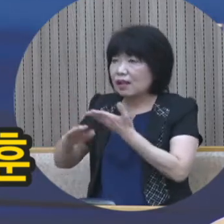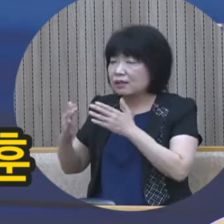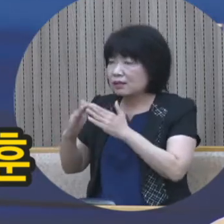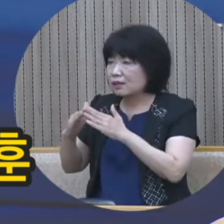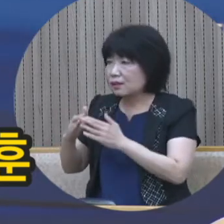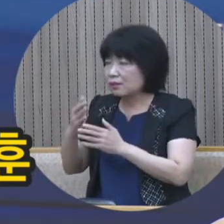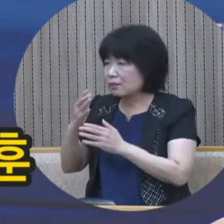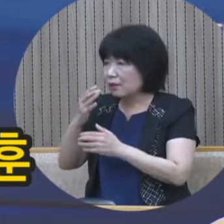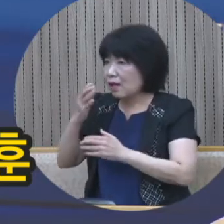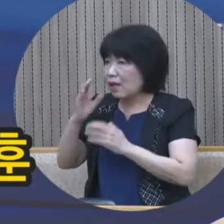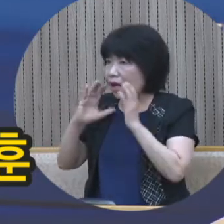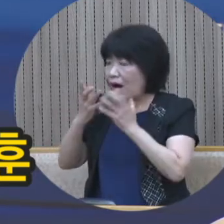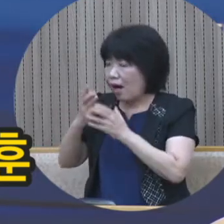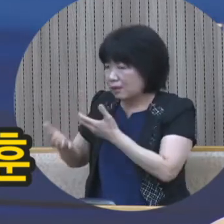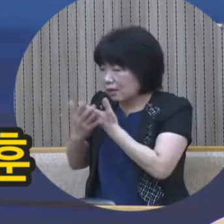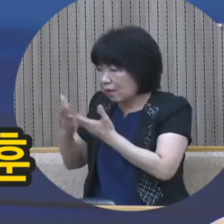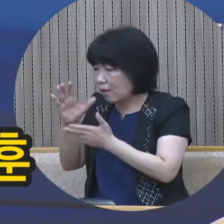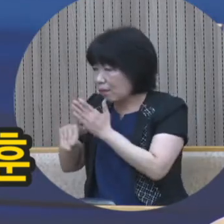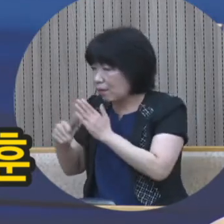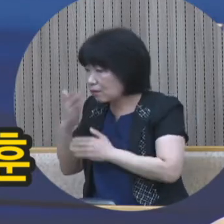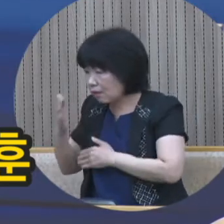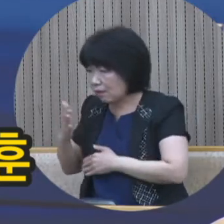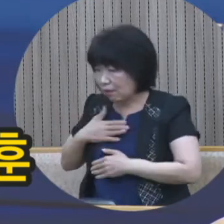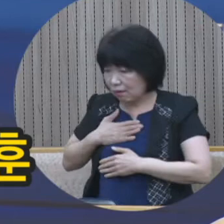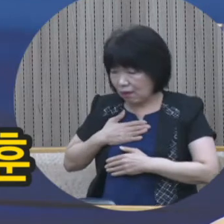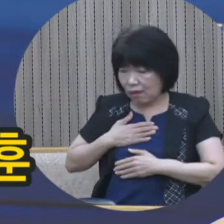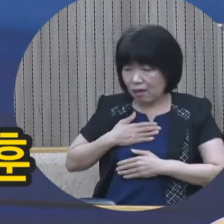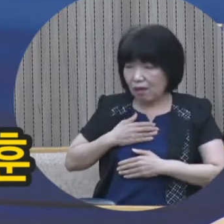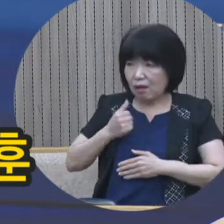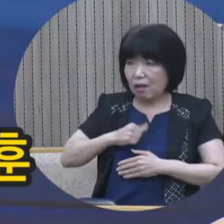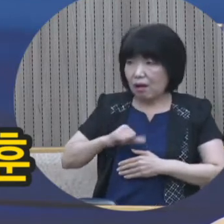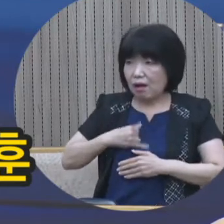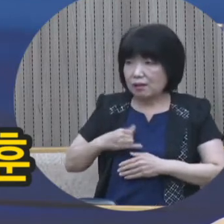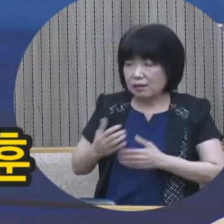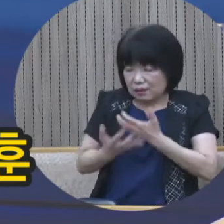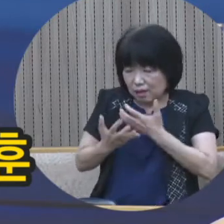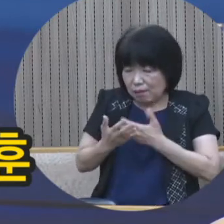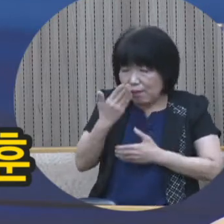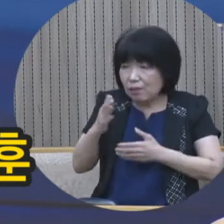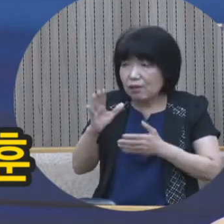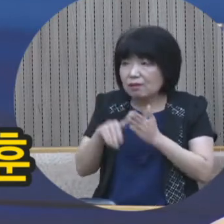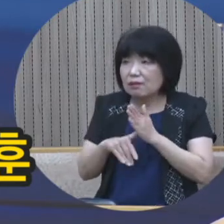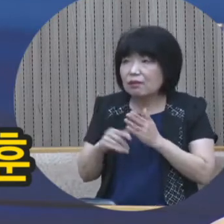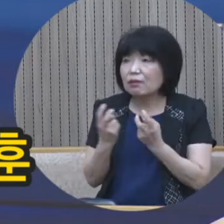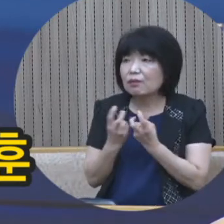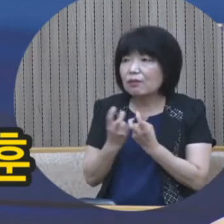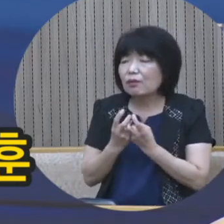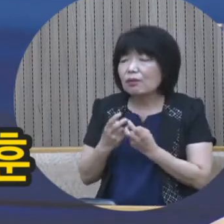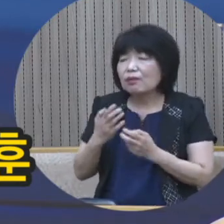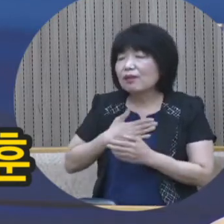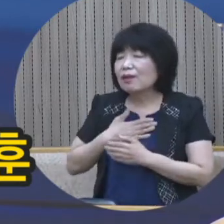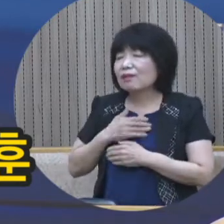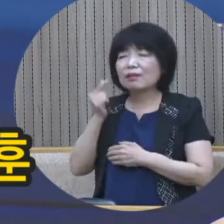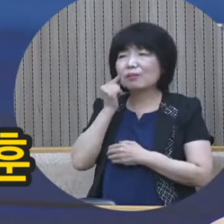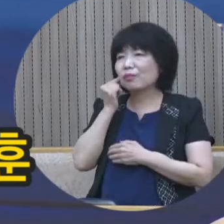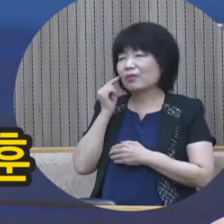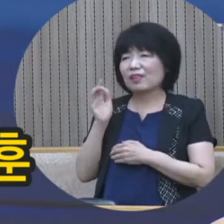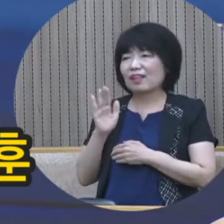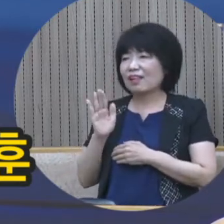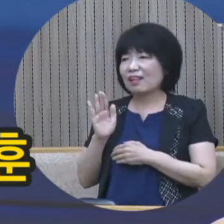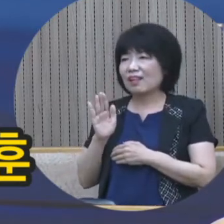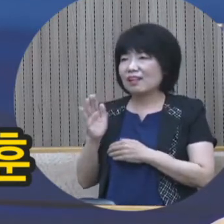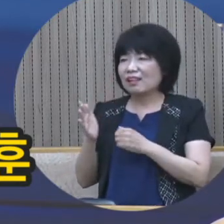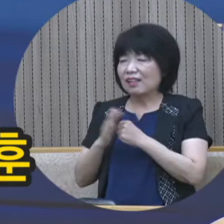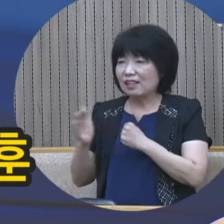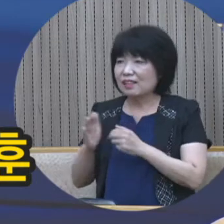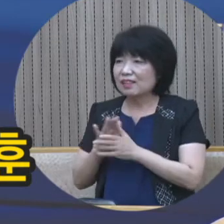그렇게 하더니 자기 아이 삶아 먹을 때가 되니까 그것을 그렇게 할 수가 없는 거예요. 그러니까 그것